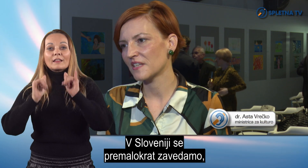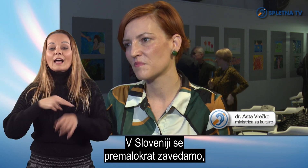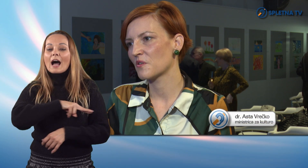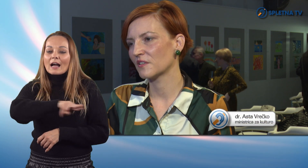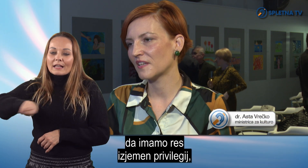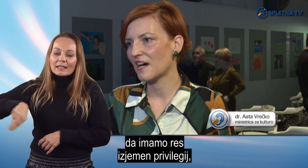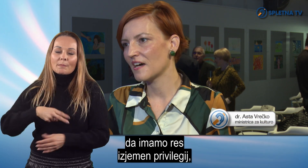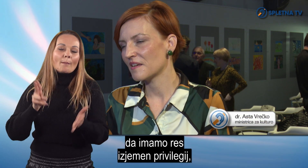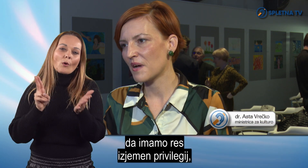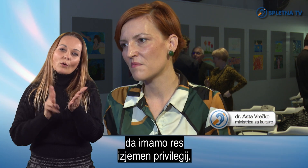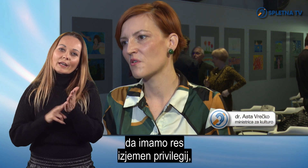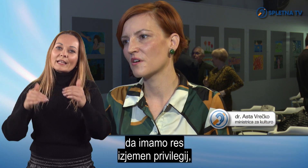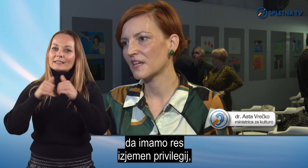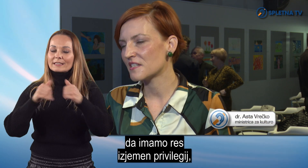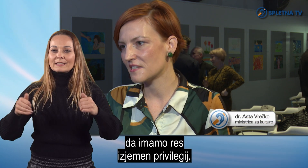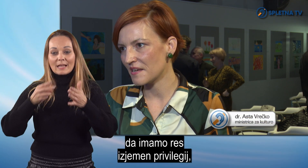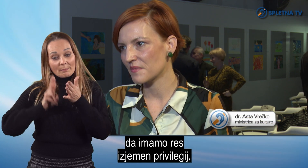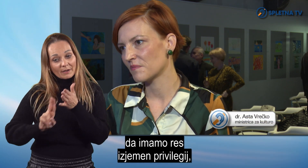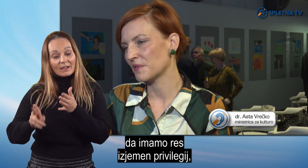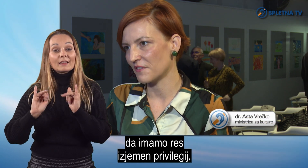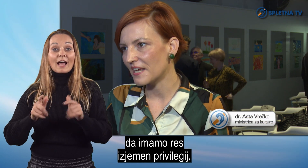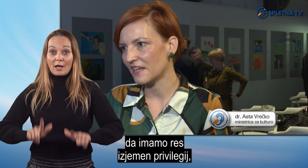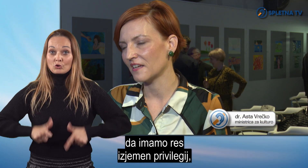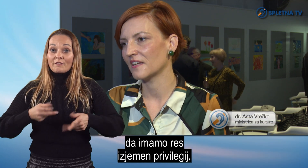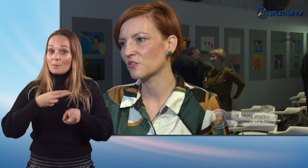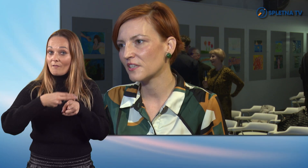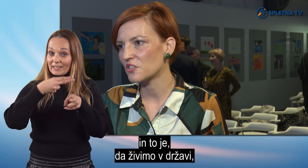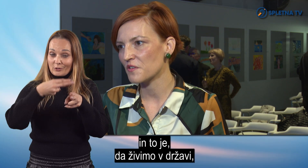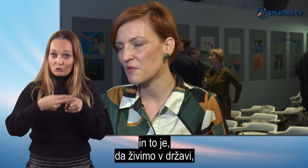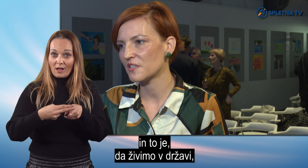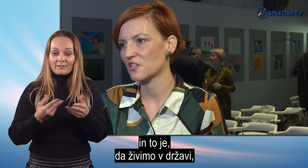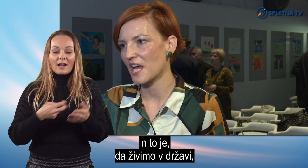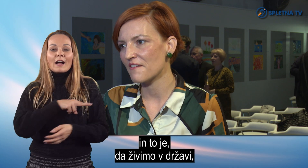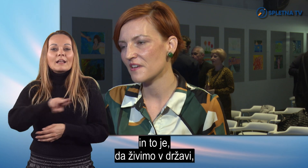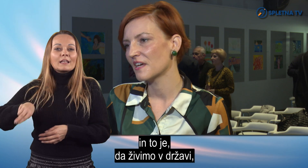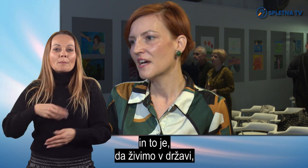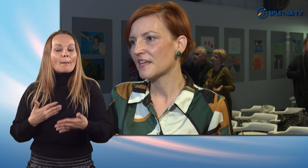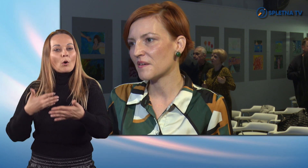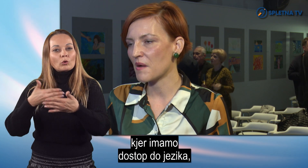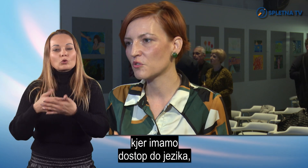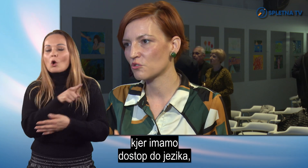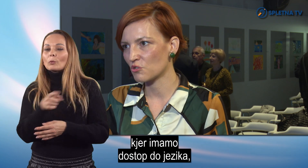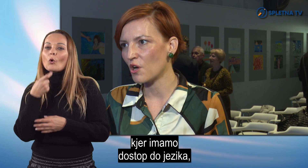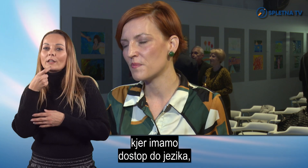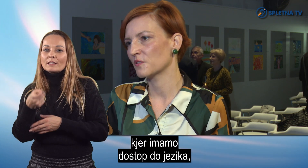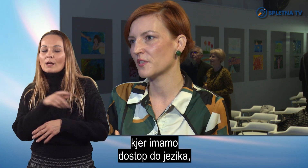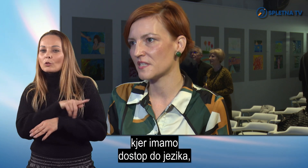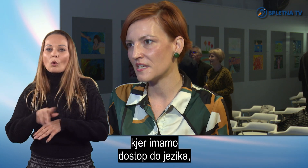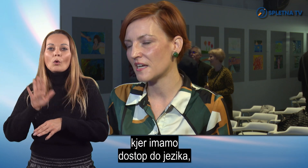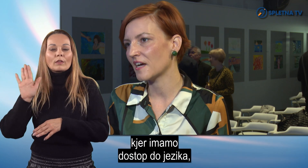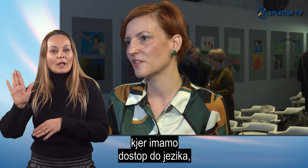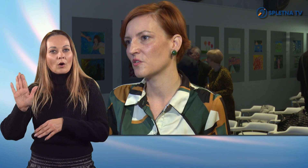parkrat zavedamo, da imamo res izjemen privilegij in to je, da živimo v državi, kjer imamo dostop